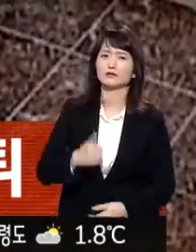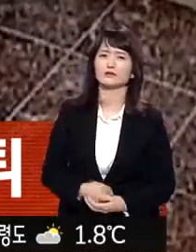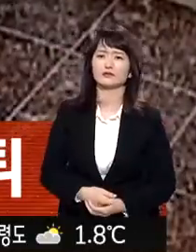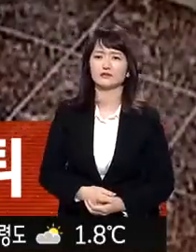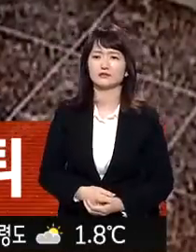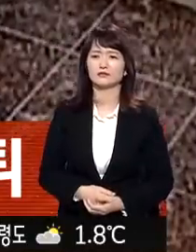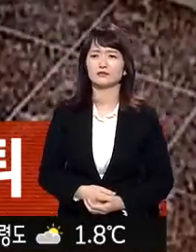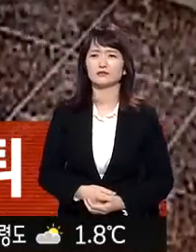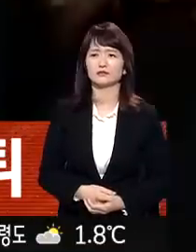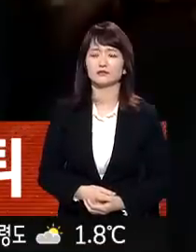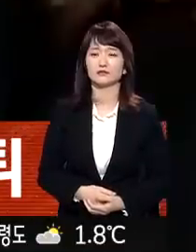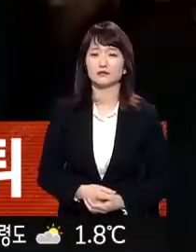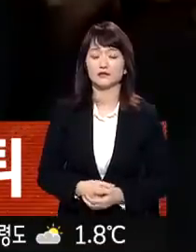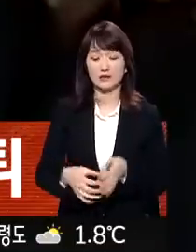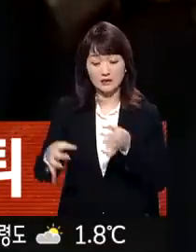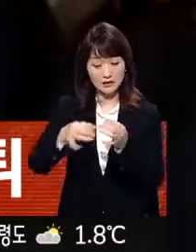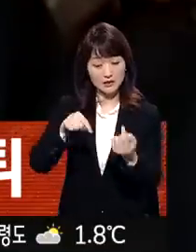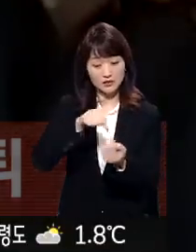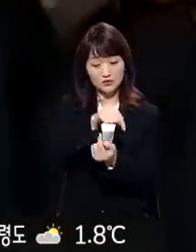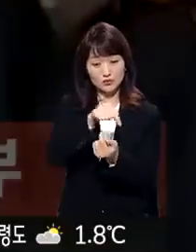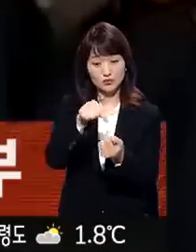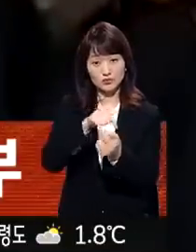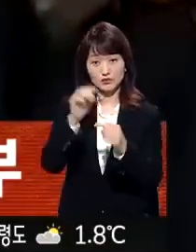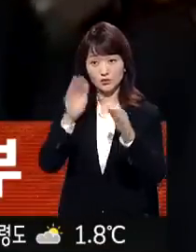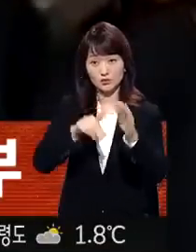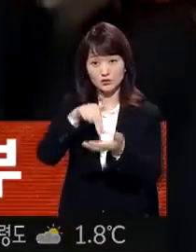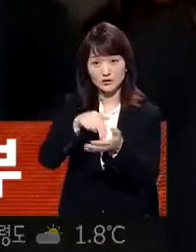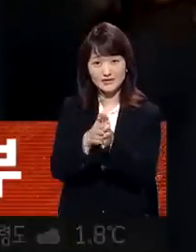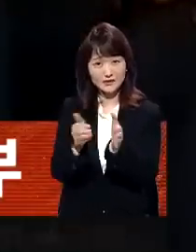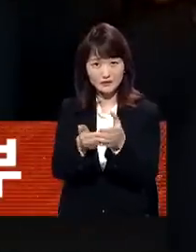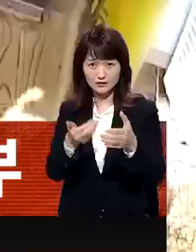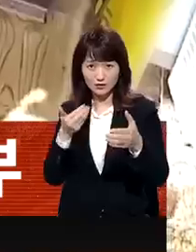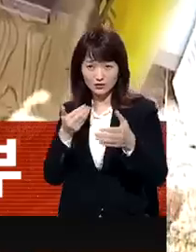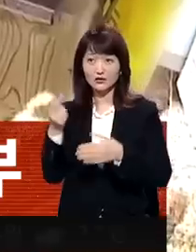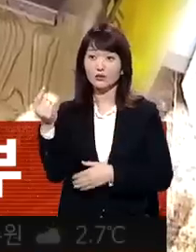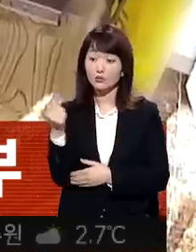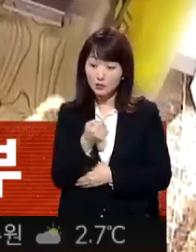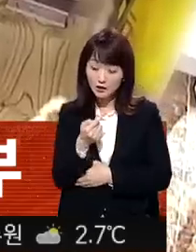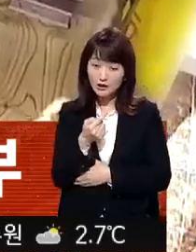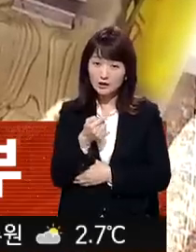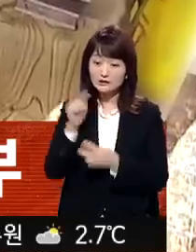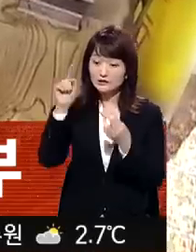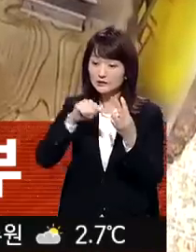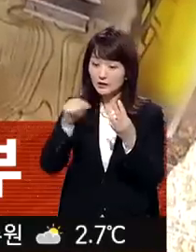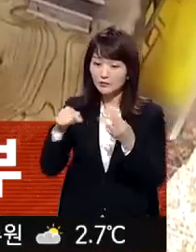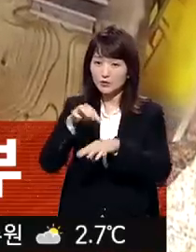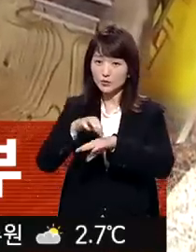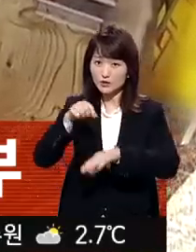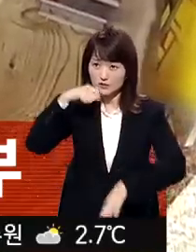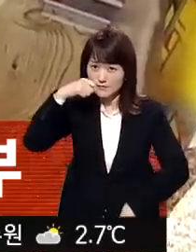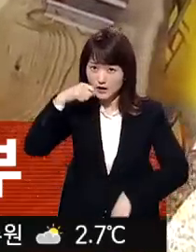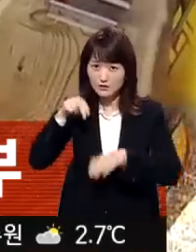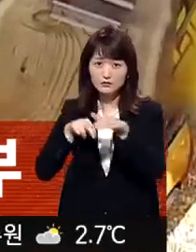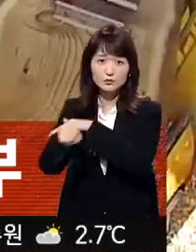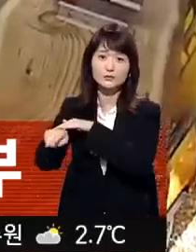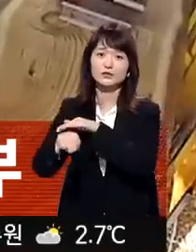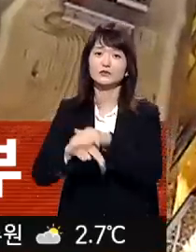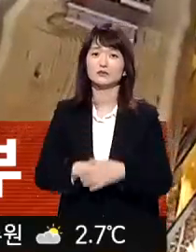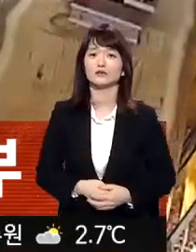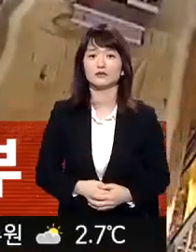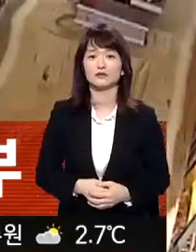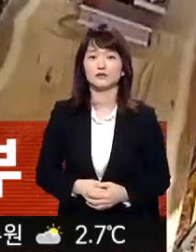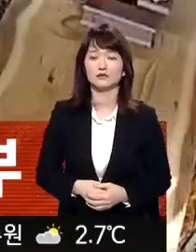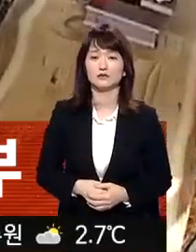그러니까 가게가 영업 시작을 정식으로 하기 전부터 와가지고 세상에 3인분 고기를 먹고 저렇게 먹튀를 한 거예요.